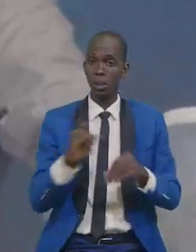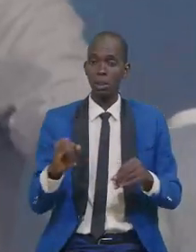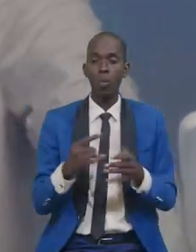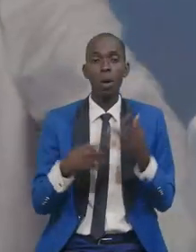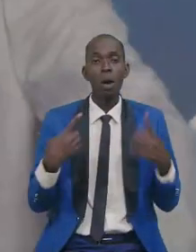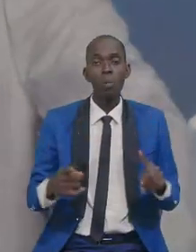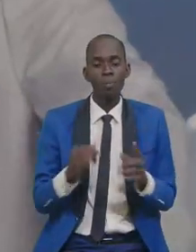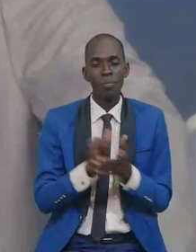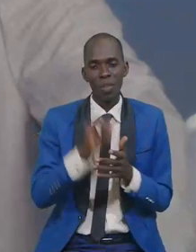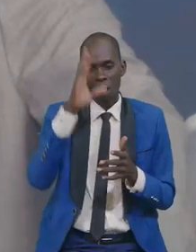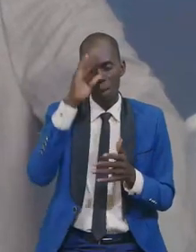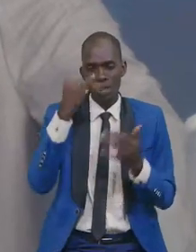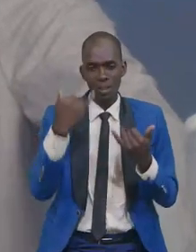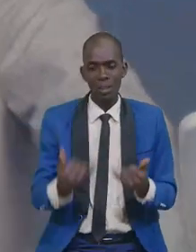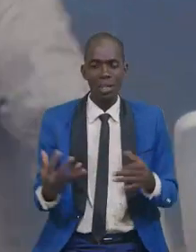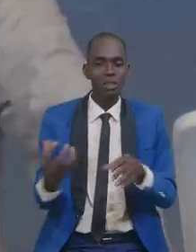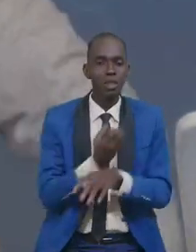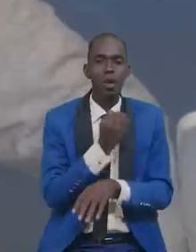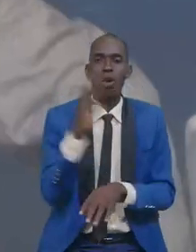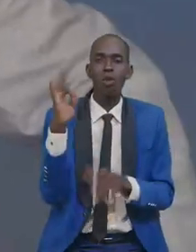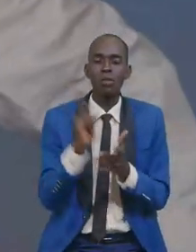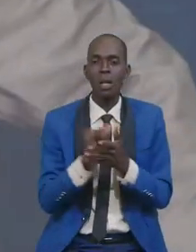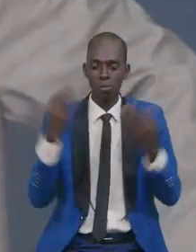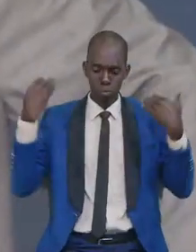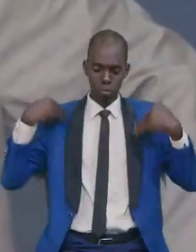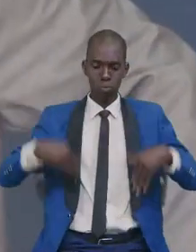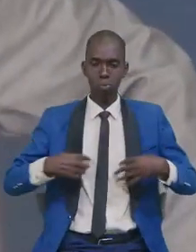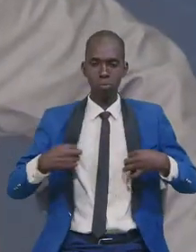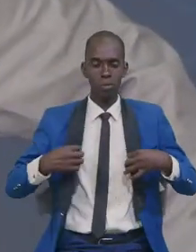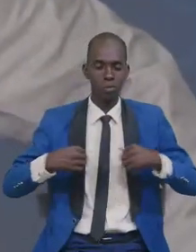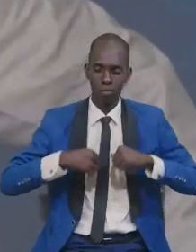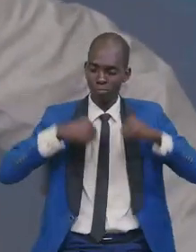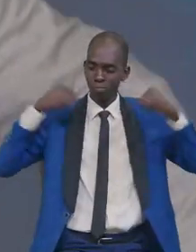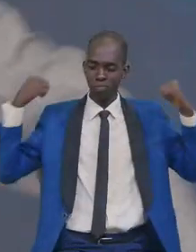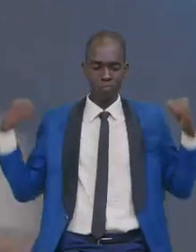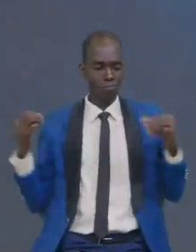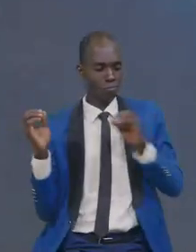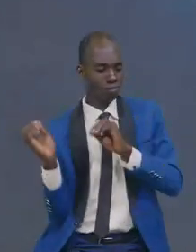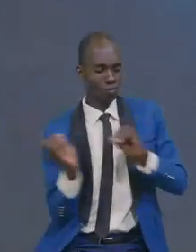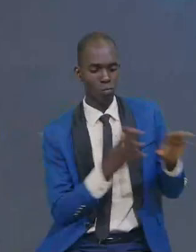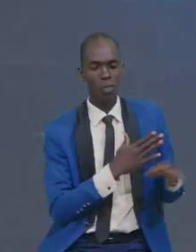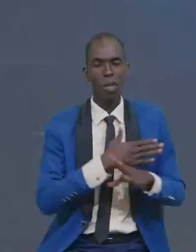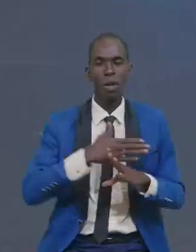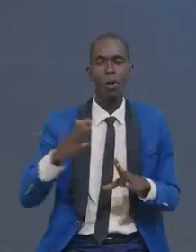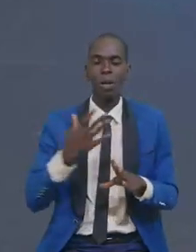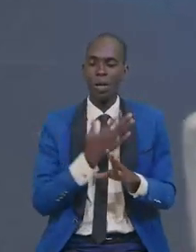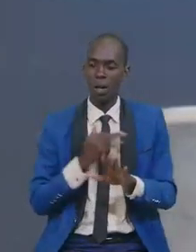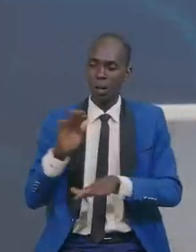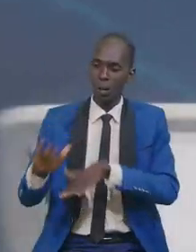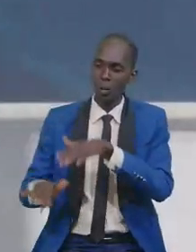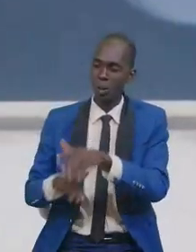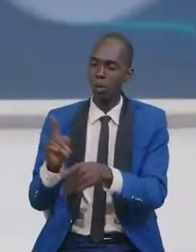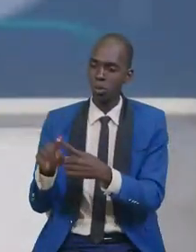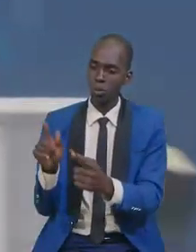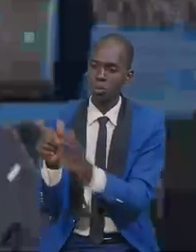ce manteau et cette identité, cette marque d'identification des aveugles, il a jeté cela et